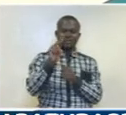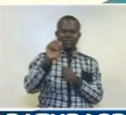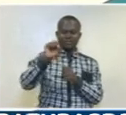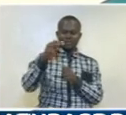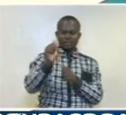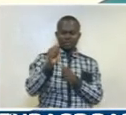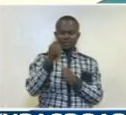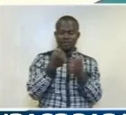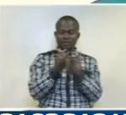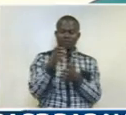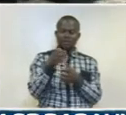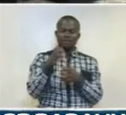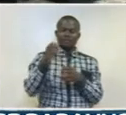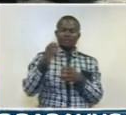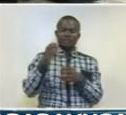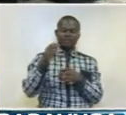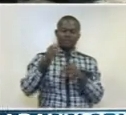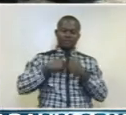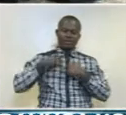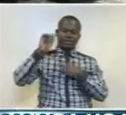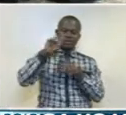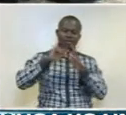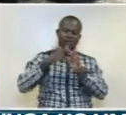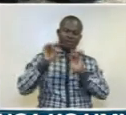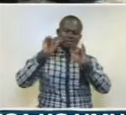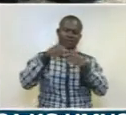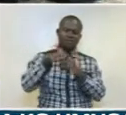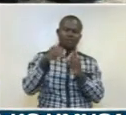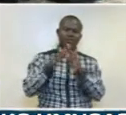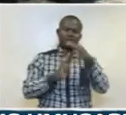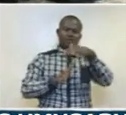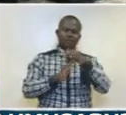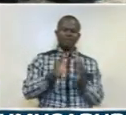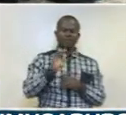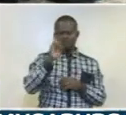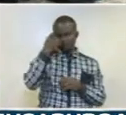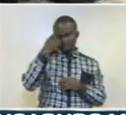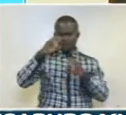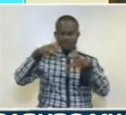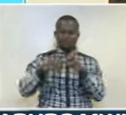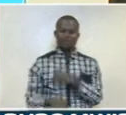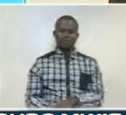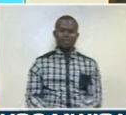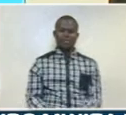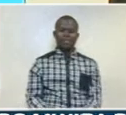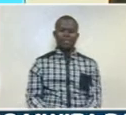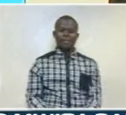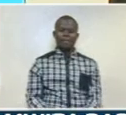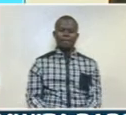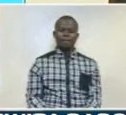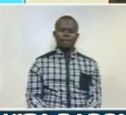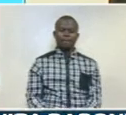ngo byatumye indege ya sosiyete y'u Rwanda Rwandeya itangira kwerekeza i Kinshasa mu murwa mukuru wa Repubulika ya Demokarasi ya Kongo. C'est un projet